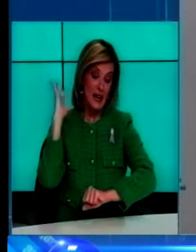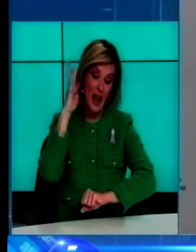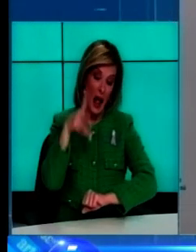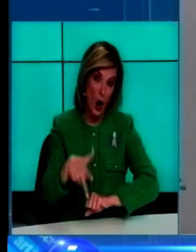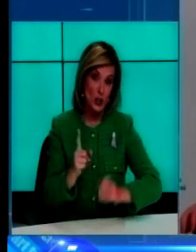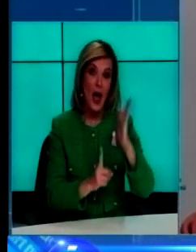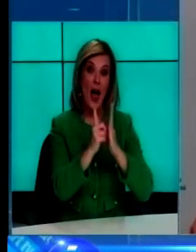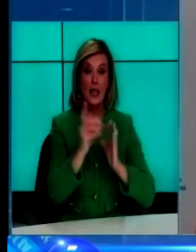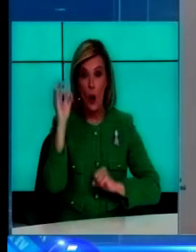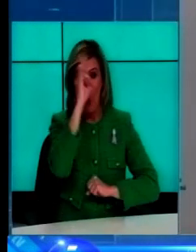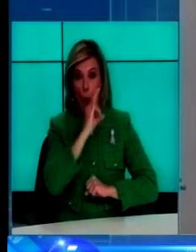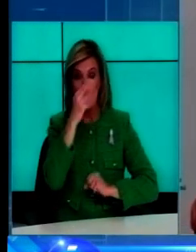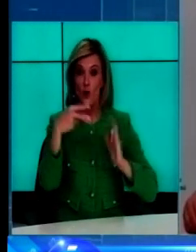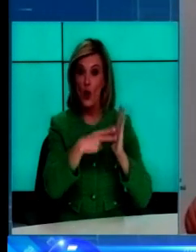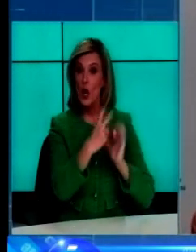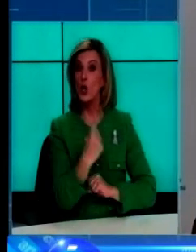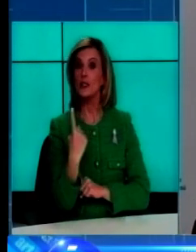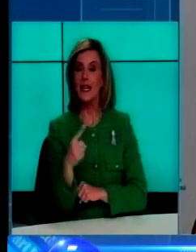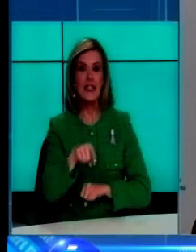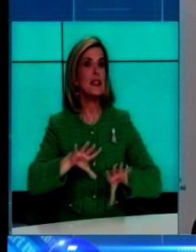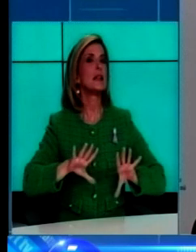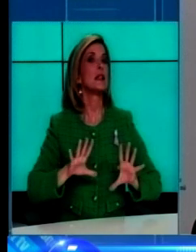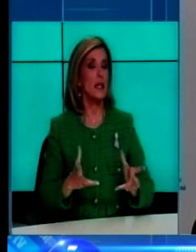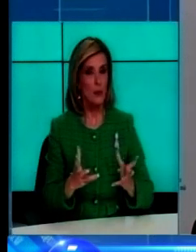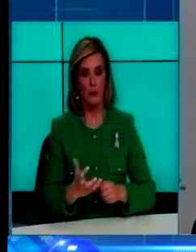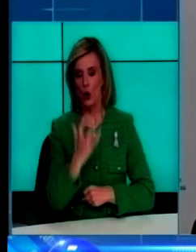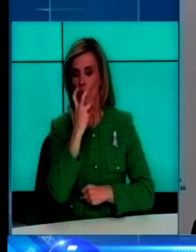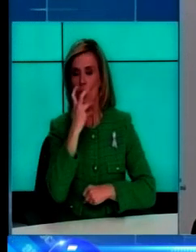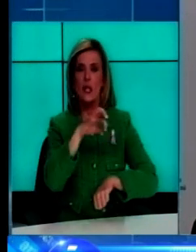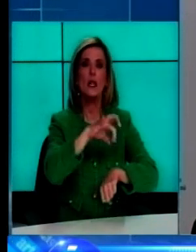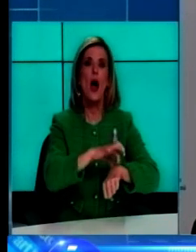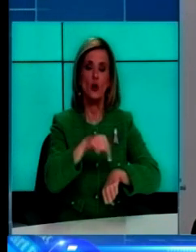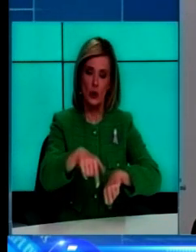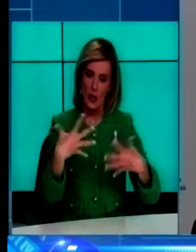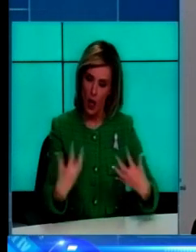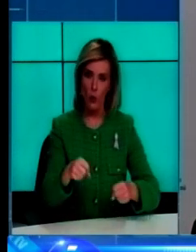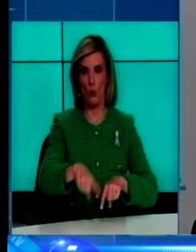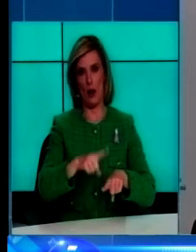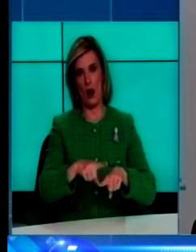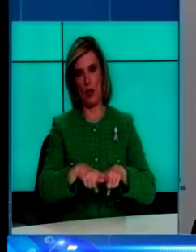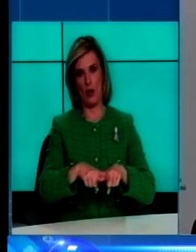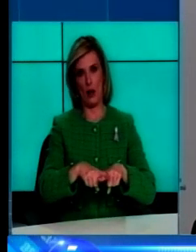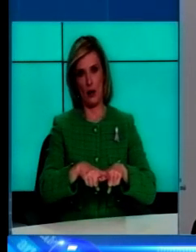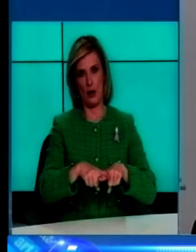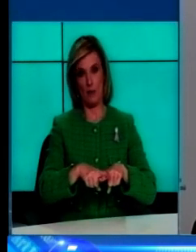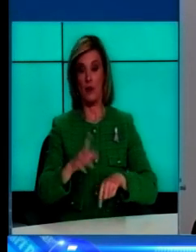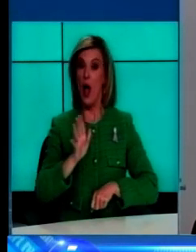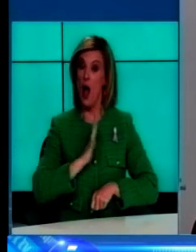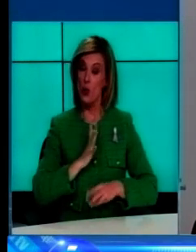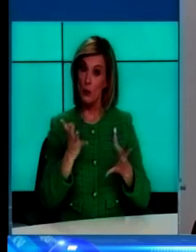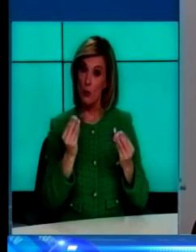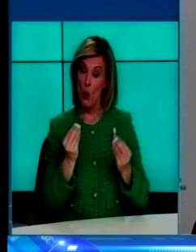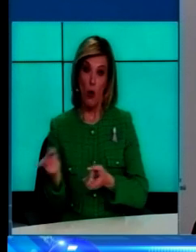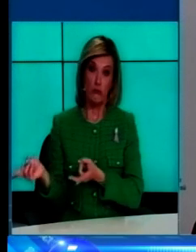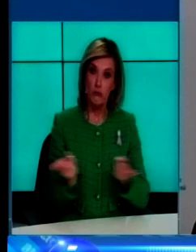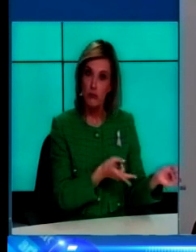μια θρηστική επίπτωση ανά 100.000 του πληθυσμού που δείχνει την πιθανότητα να πεθαίνει κάποιος ανεμβολιαστός σε σχέση με κάποιον